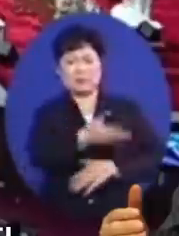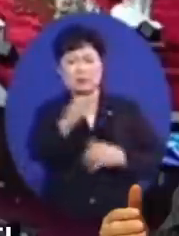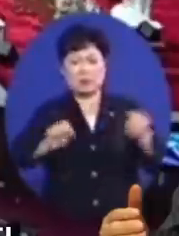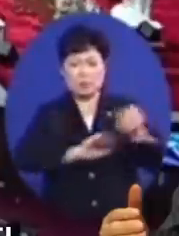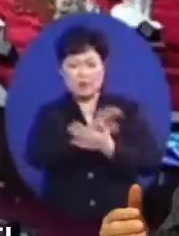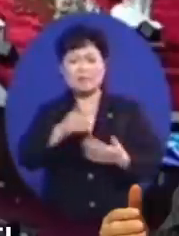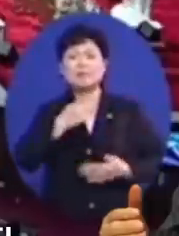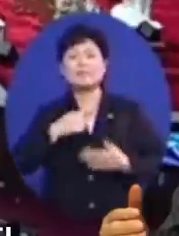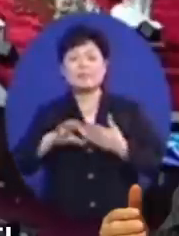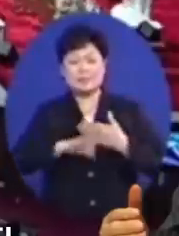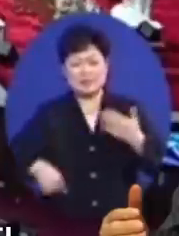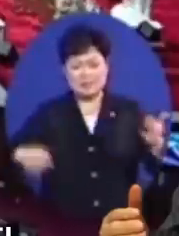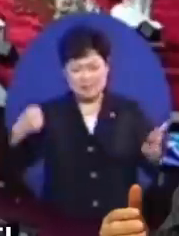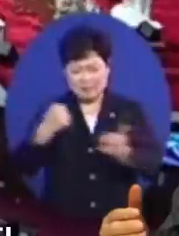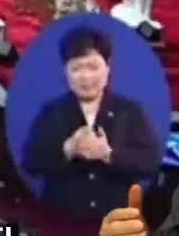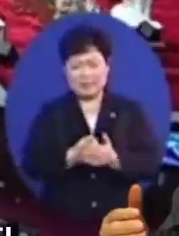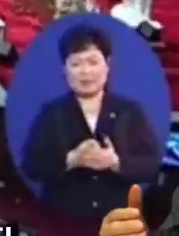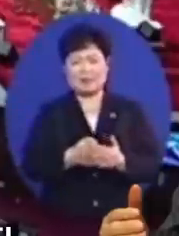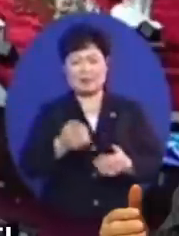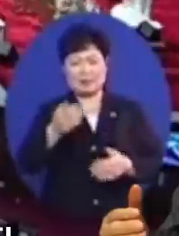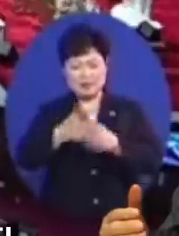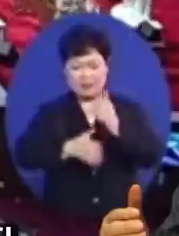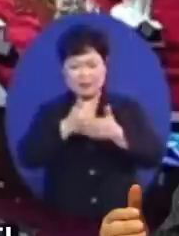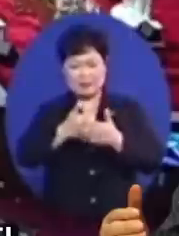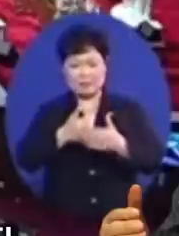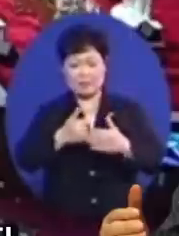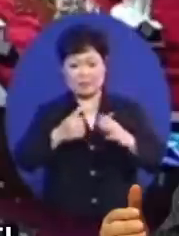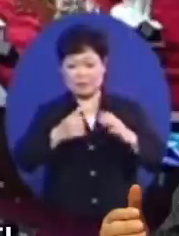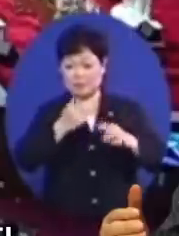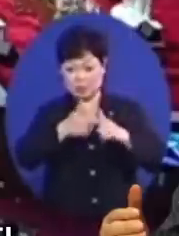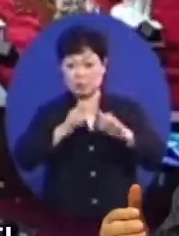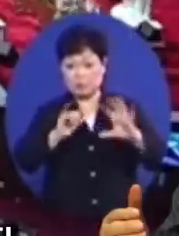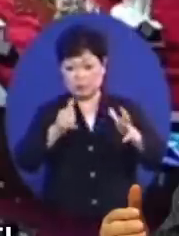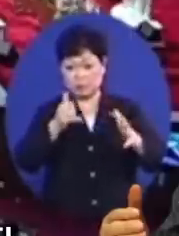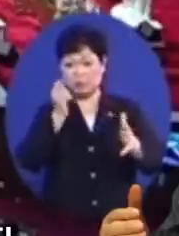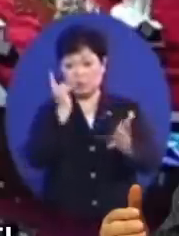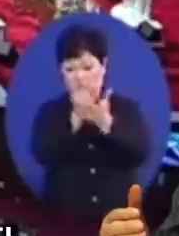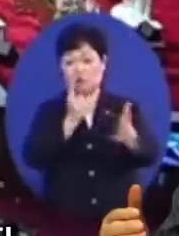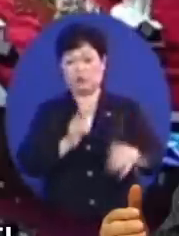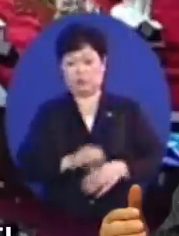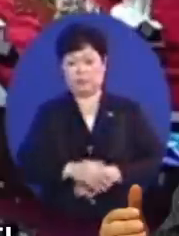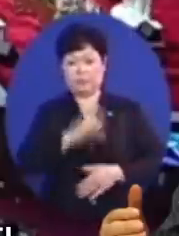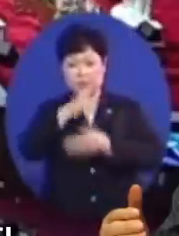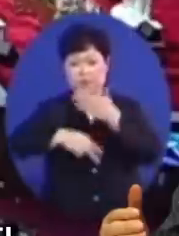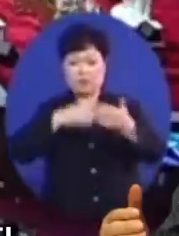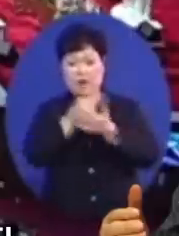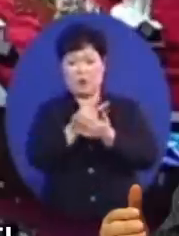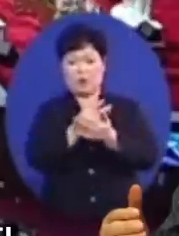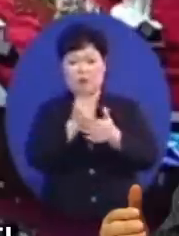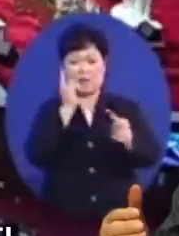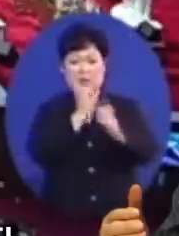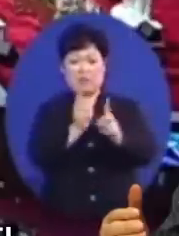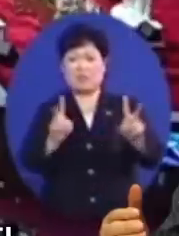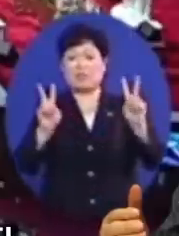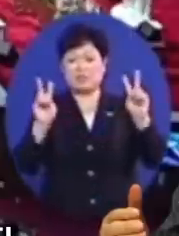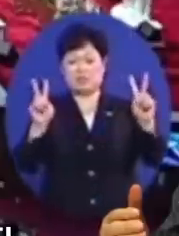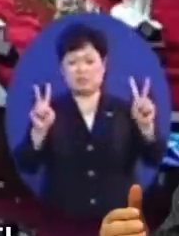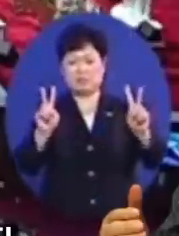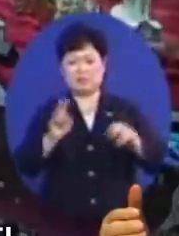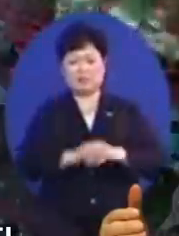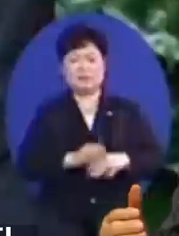당하나 담대하라, 내가 세상을 이겼노라. 이겨야 돼요. 야훼 니시, 하나님은 우리의 승리의 깃발인